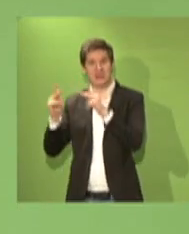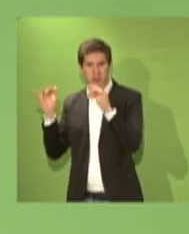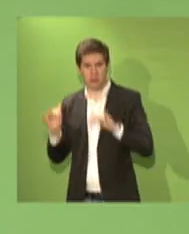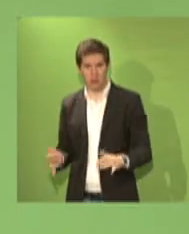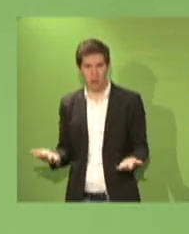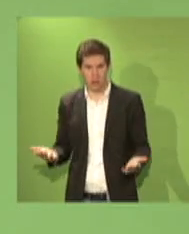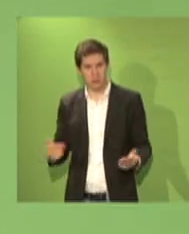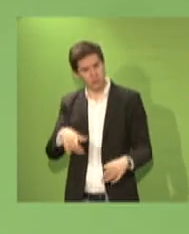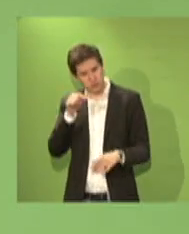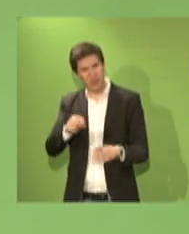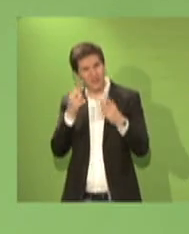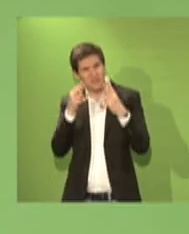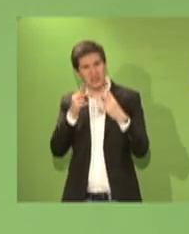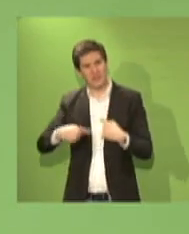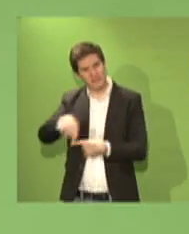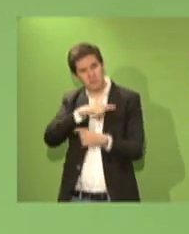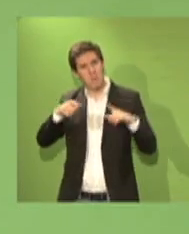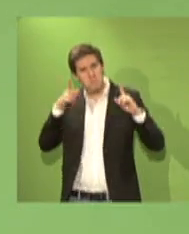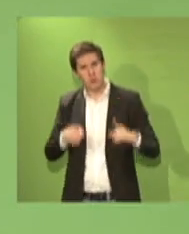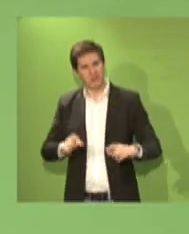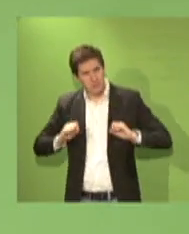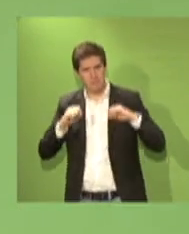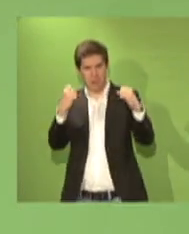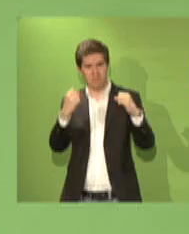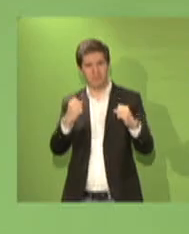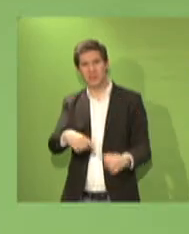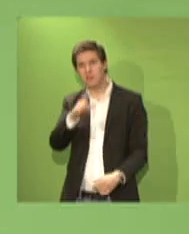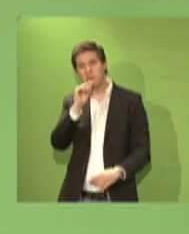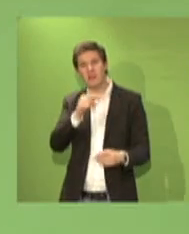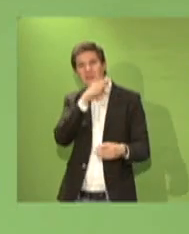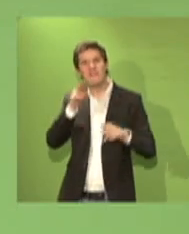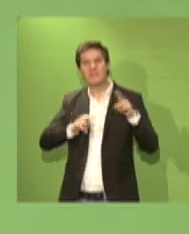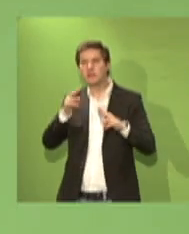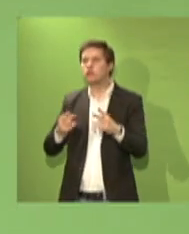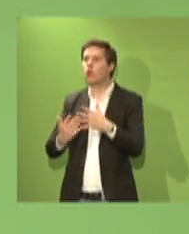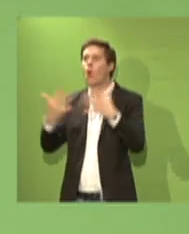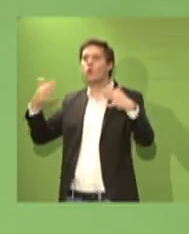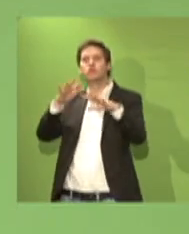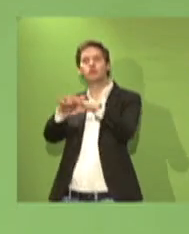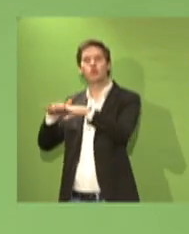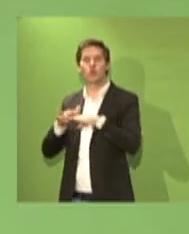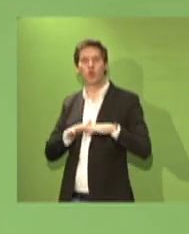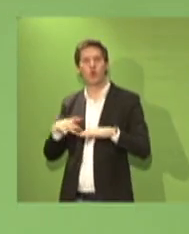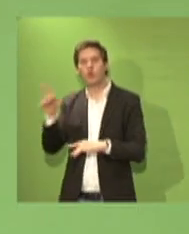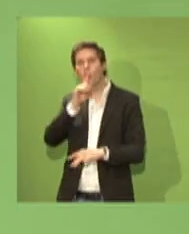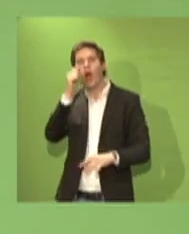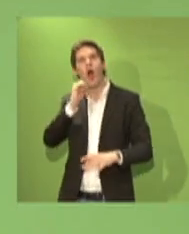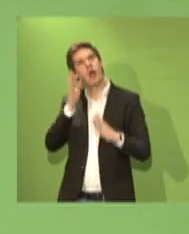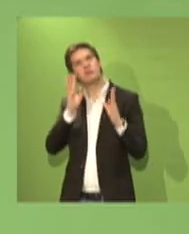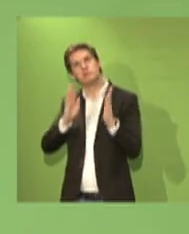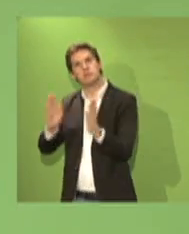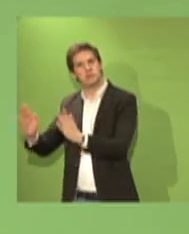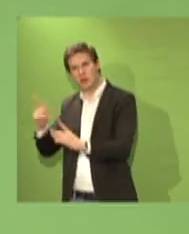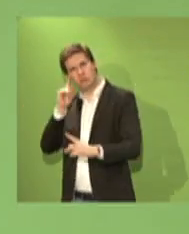Und es wird darauf ankommen, dass wir uns an dieser Stelle durchsetzen gegen die gewachsenen Großstrukturen, die nur in den alten Linien denken und auch